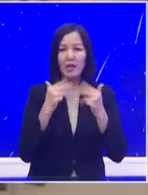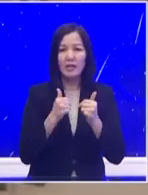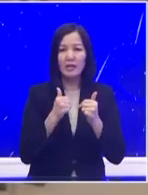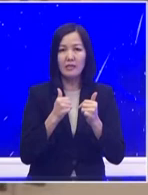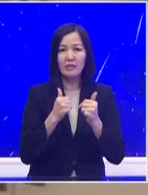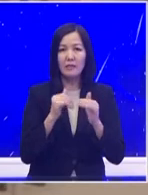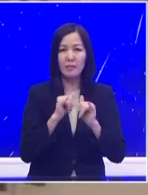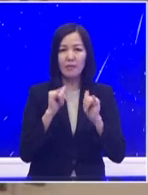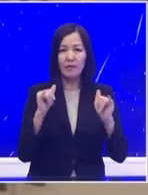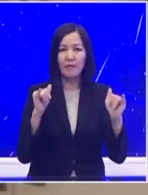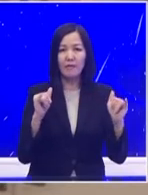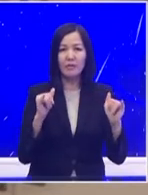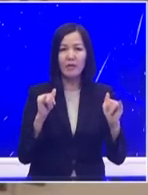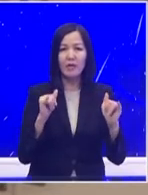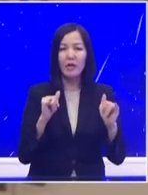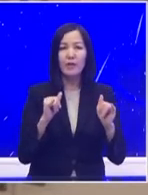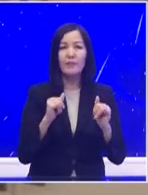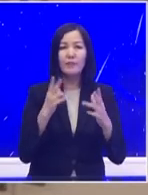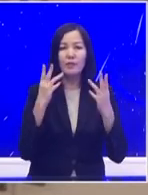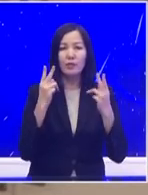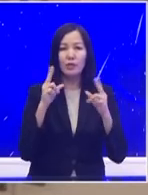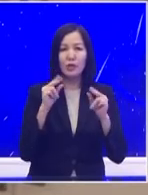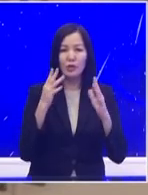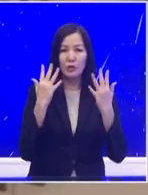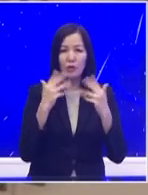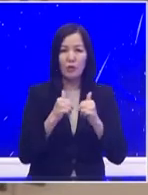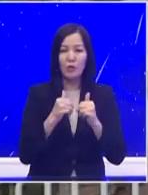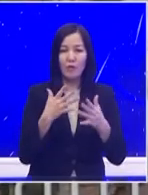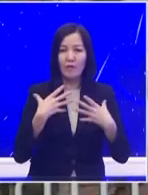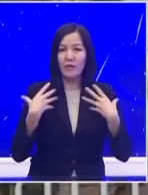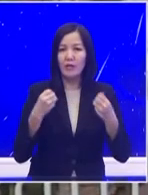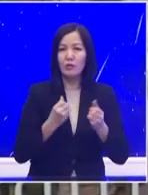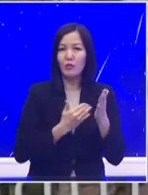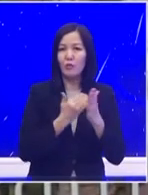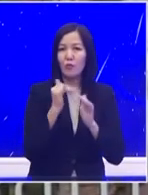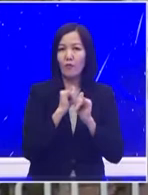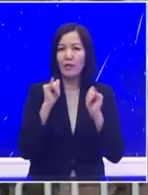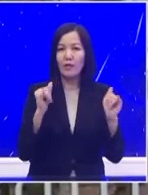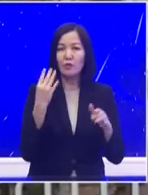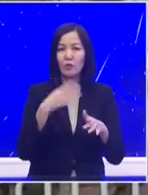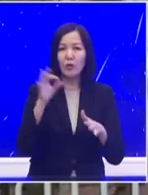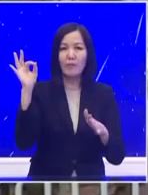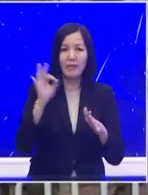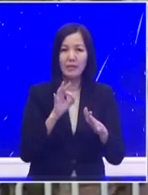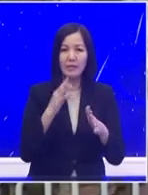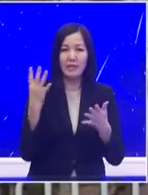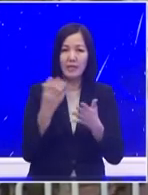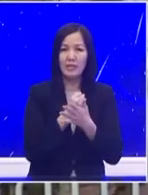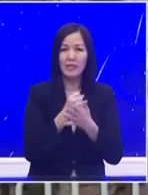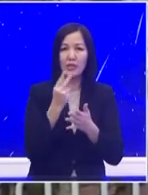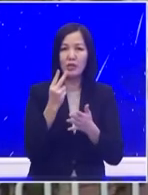также превосходит все предыдущие показатели. Число вылечившихся увеличилось почти на 40% и